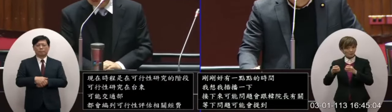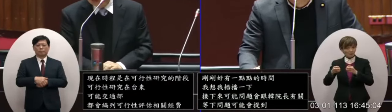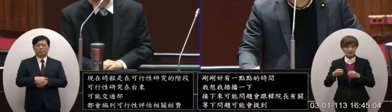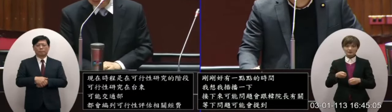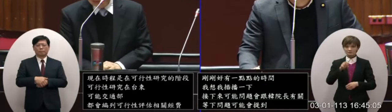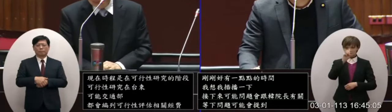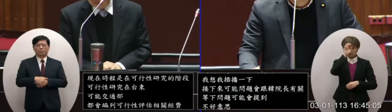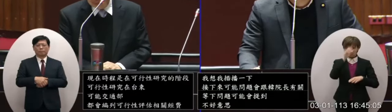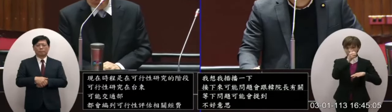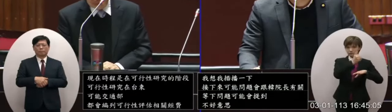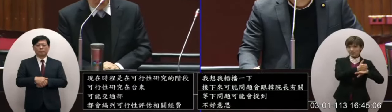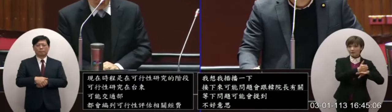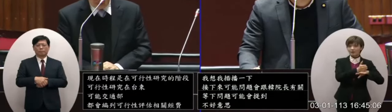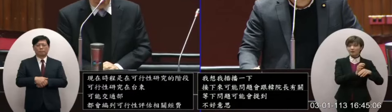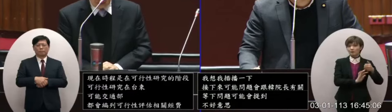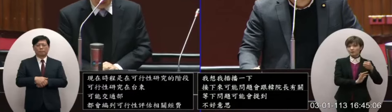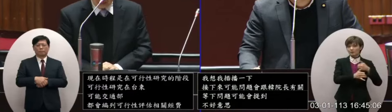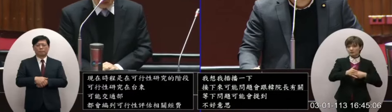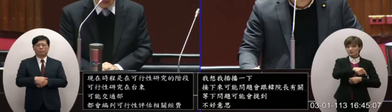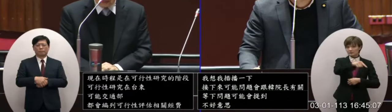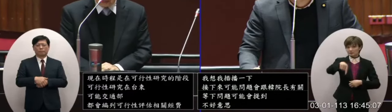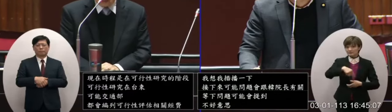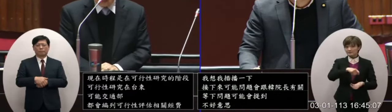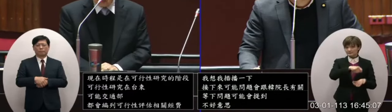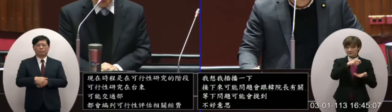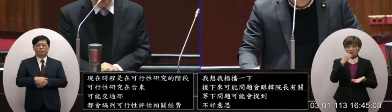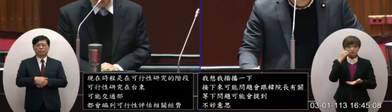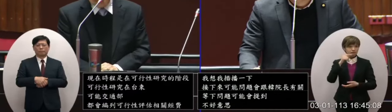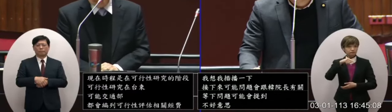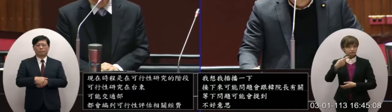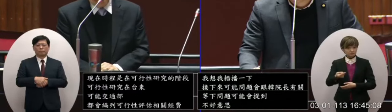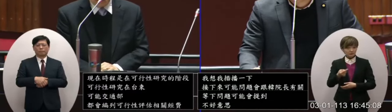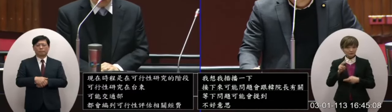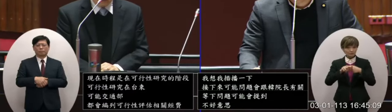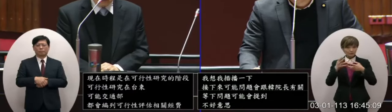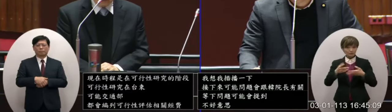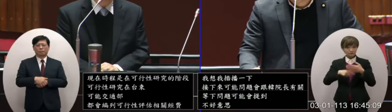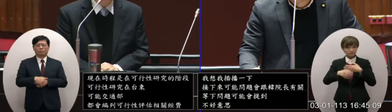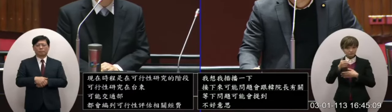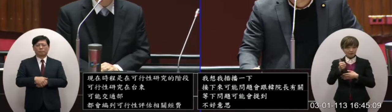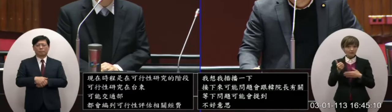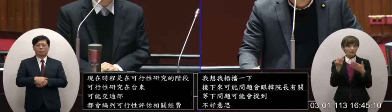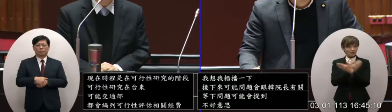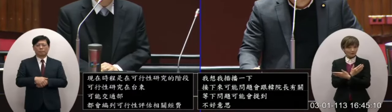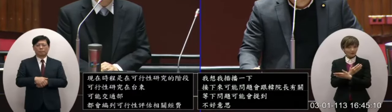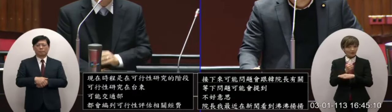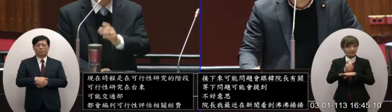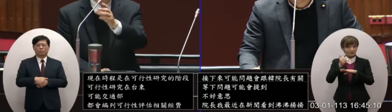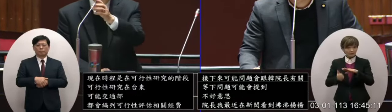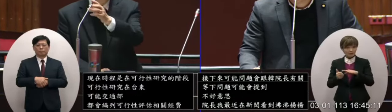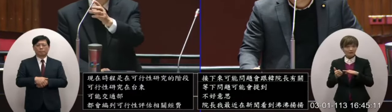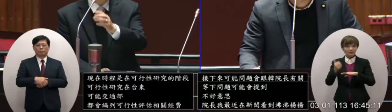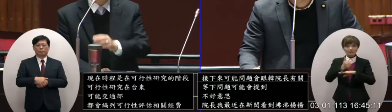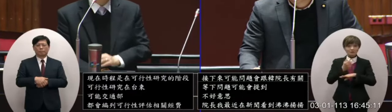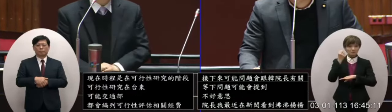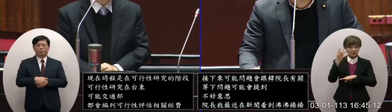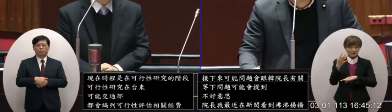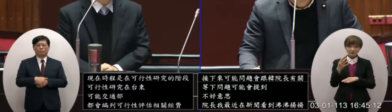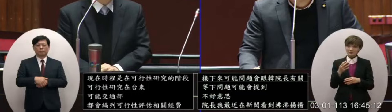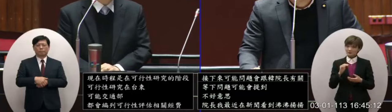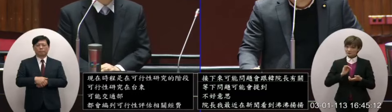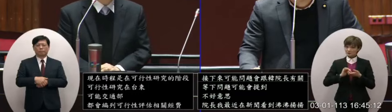说，这个如果接下来有换了董事长之后，我们的方向，整个方向会改